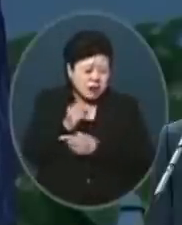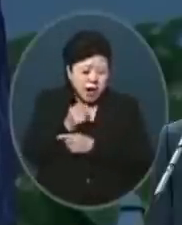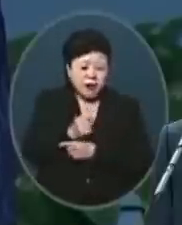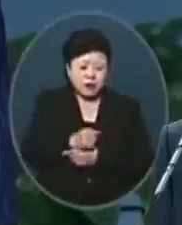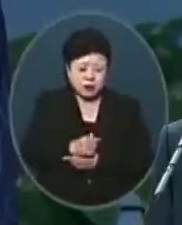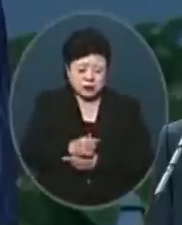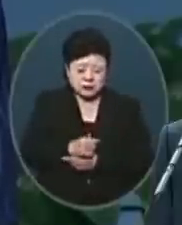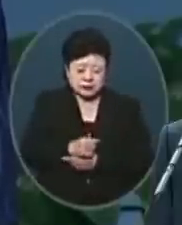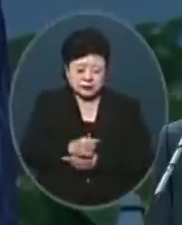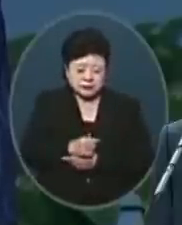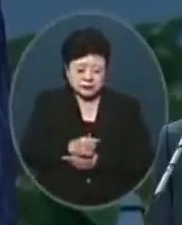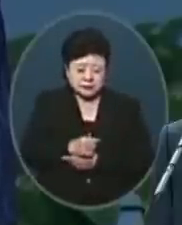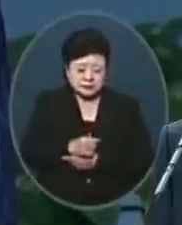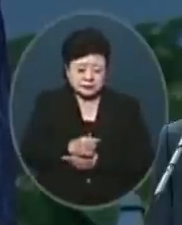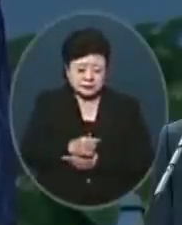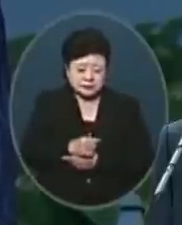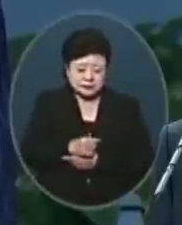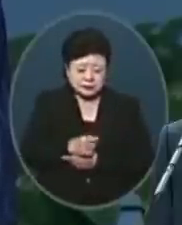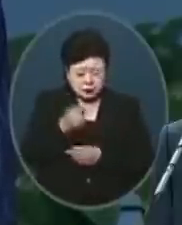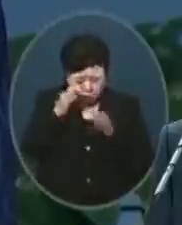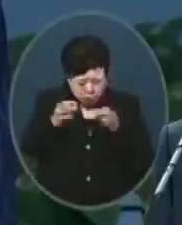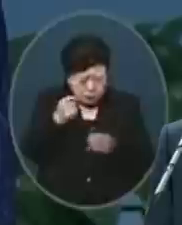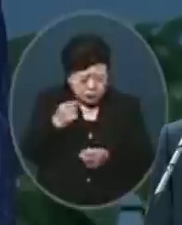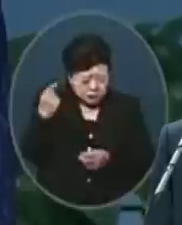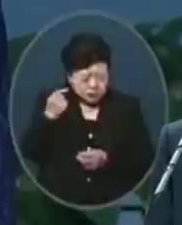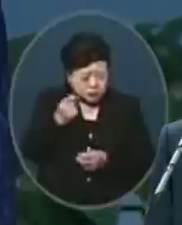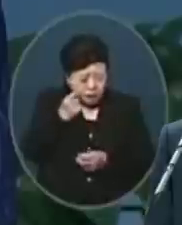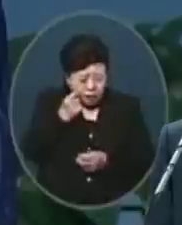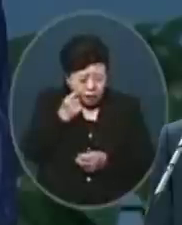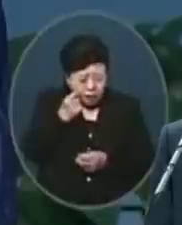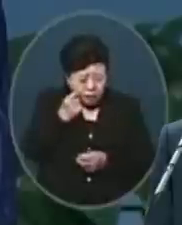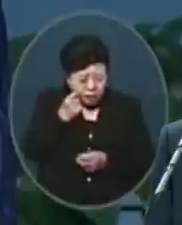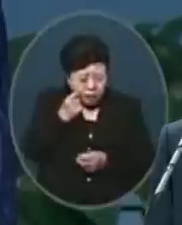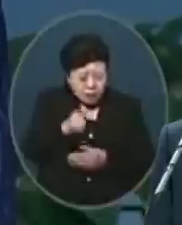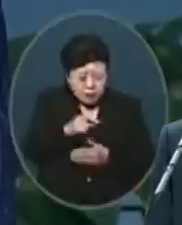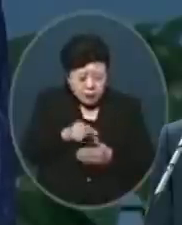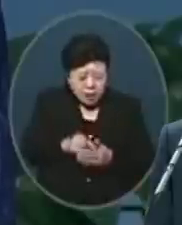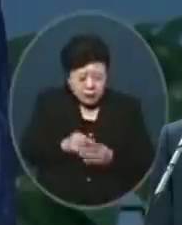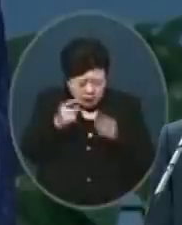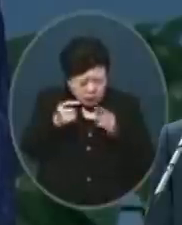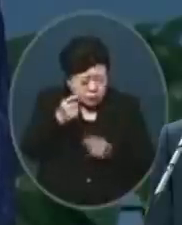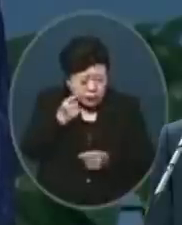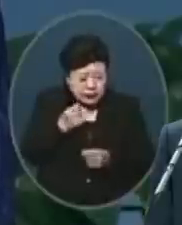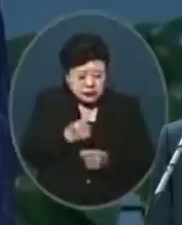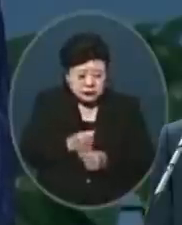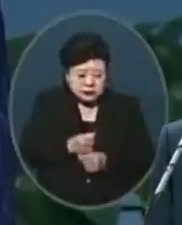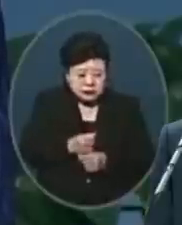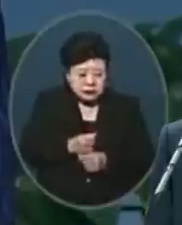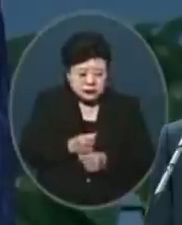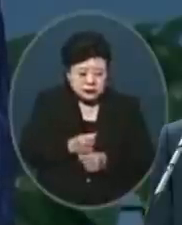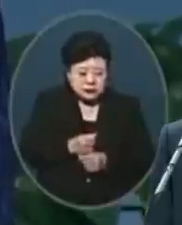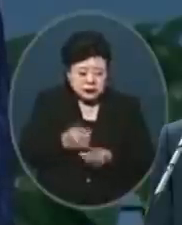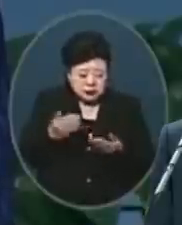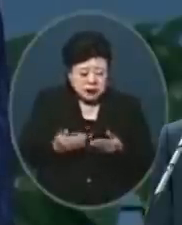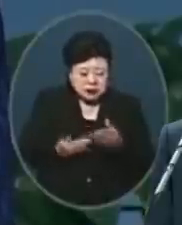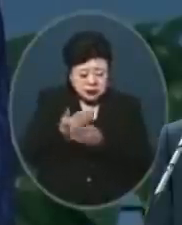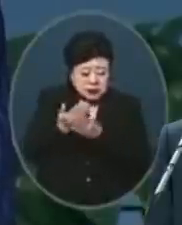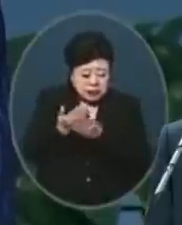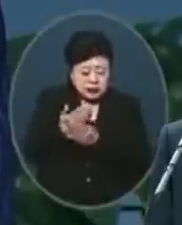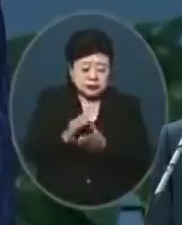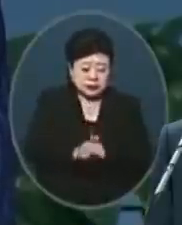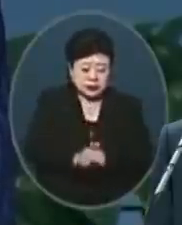역사함을 따라서 눈으로 보지 못하고 귀로 듣지 못하고 마음으로 깨닫지 못하던 역사가 일어나기